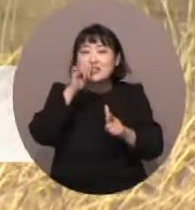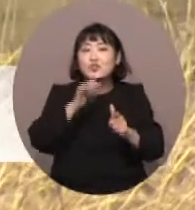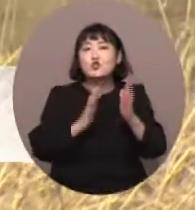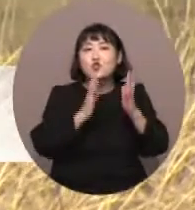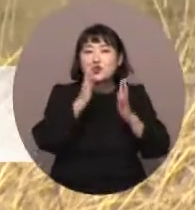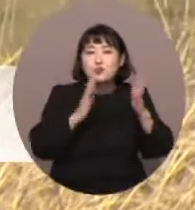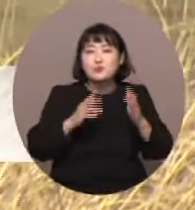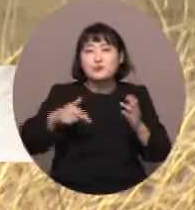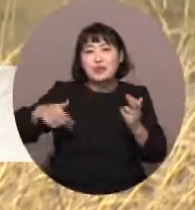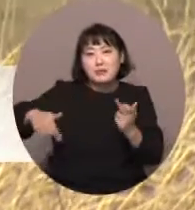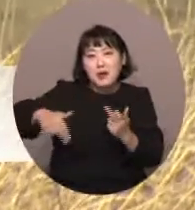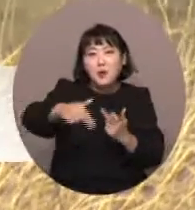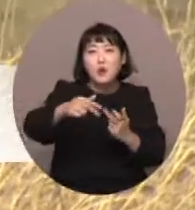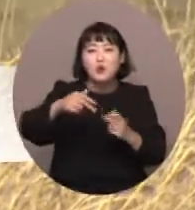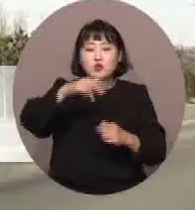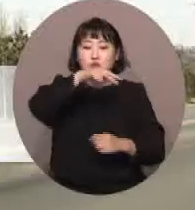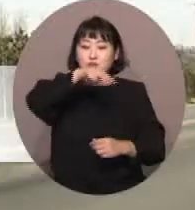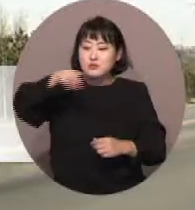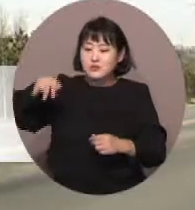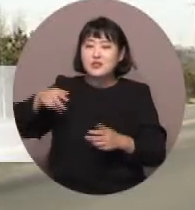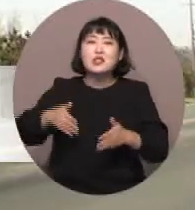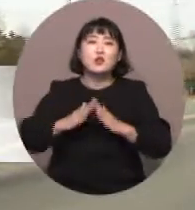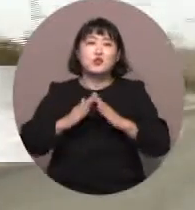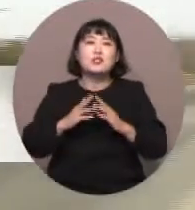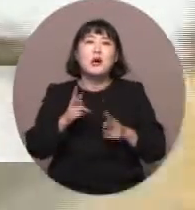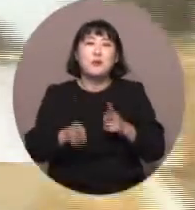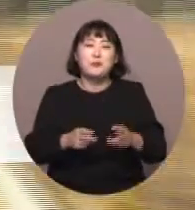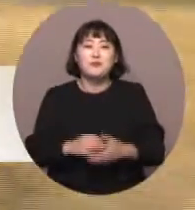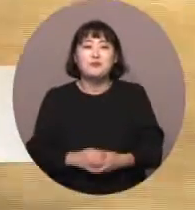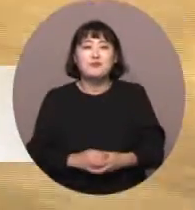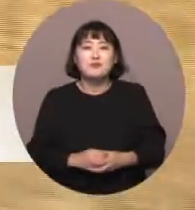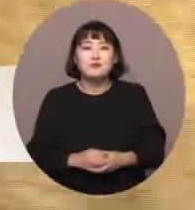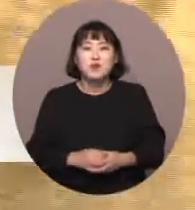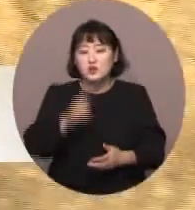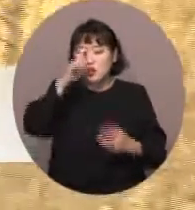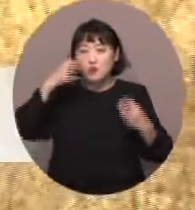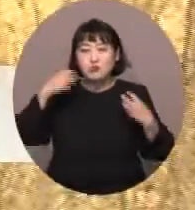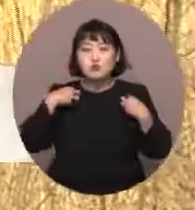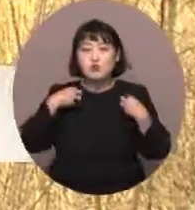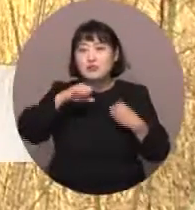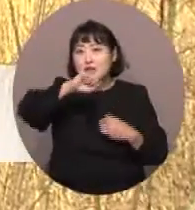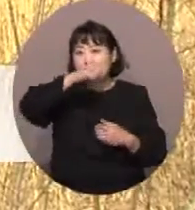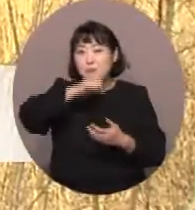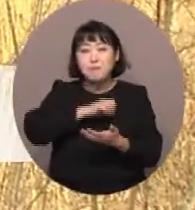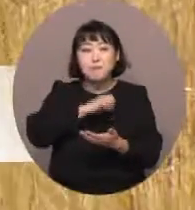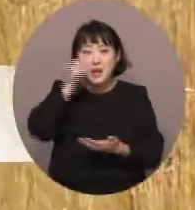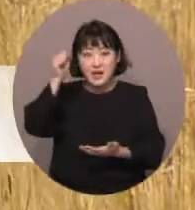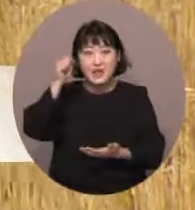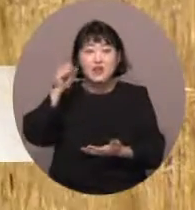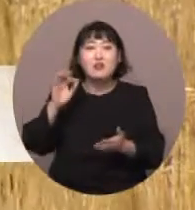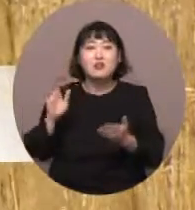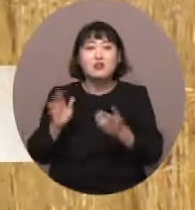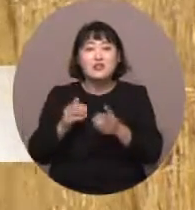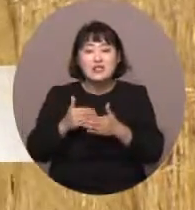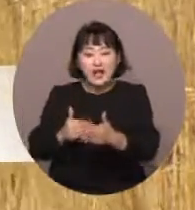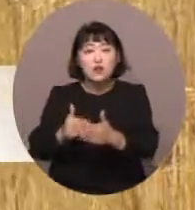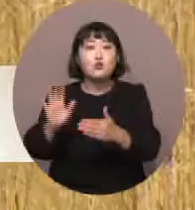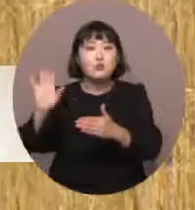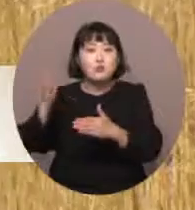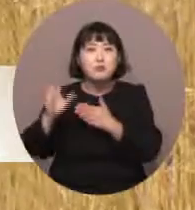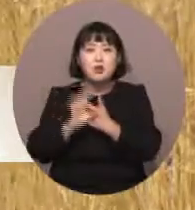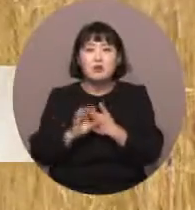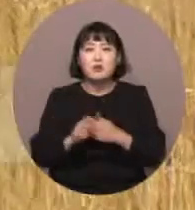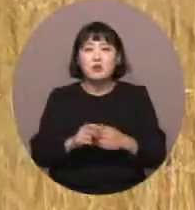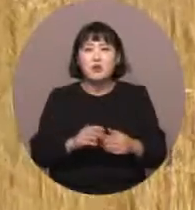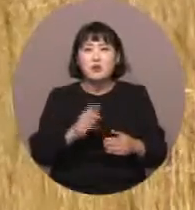생태공원을 조성하는 사업입니다 충남도는 정부의 예비타당성 조사를 통과해 이번 사업이 추진되면